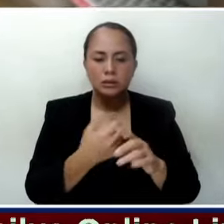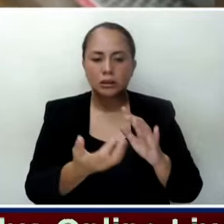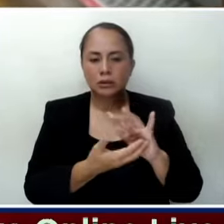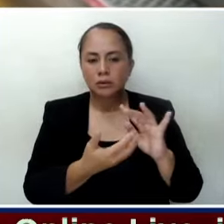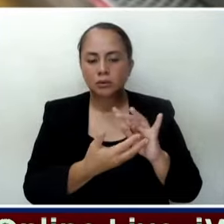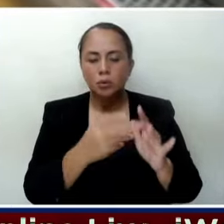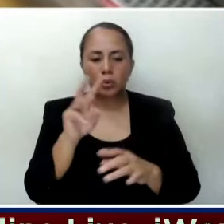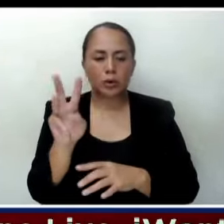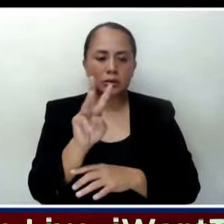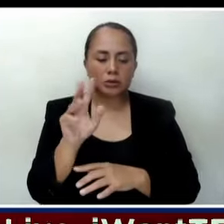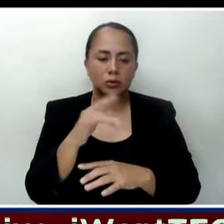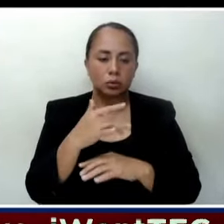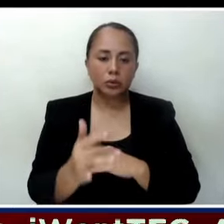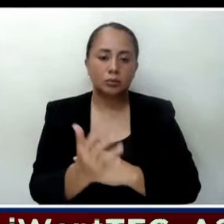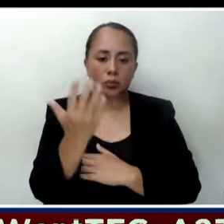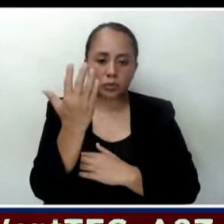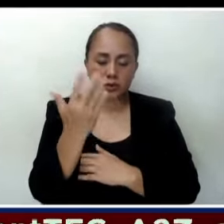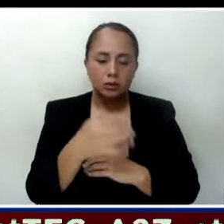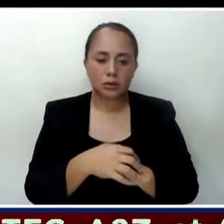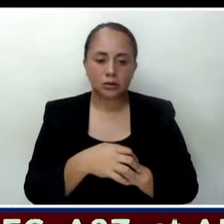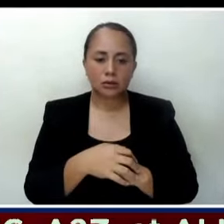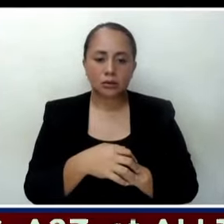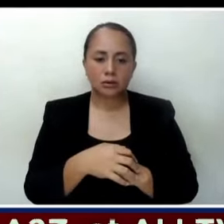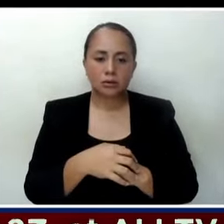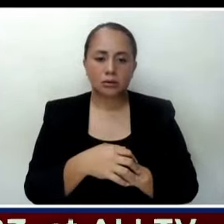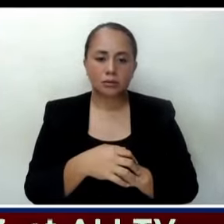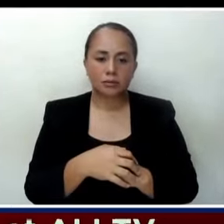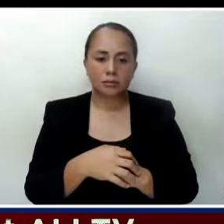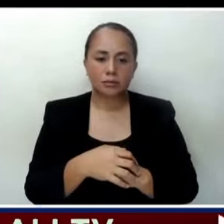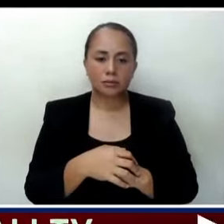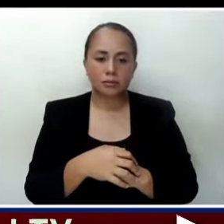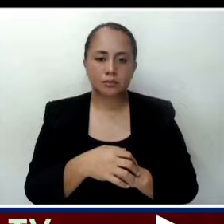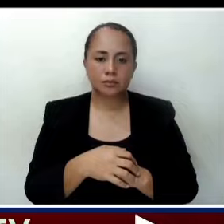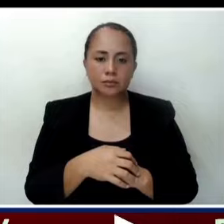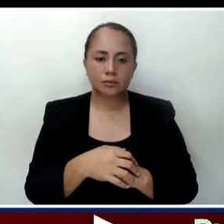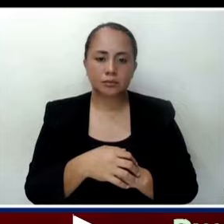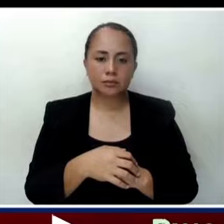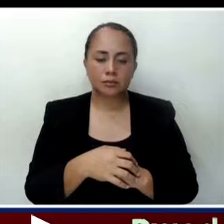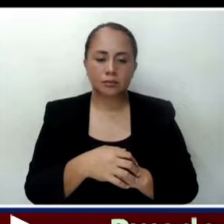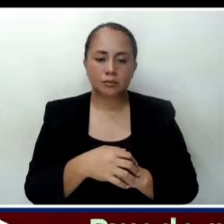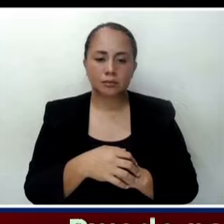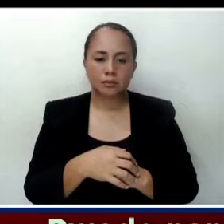na madaling araw. Kulin nyo na. Dahan-dahan lang ha, baka tumalon ha.